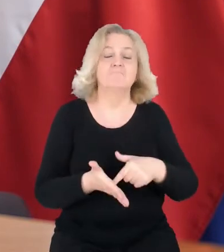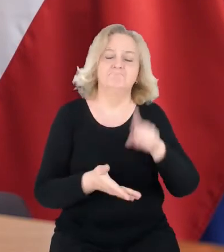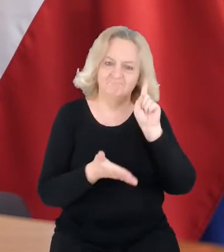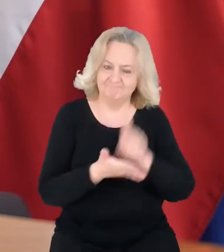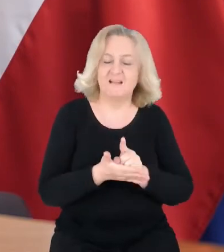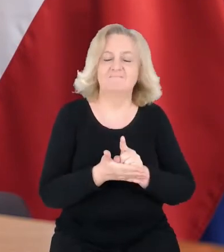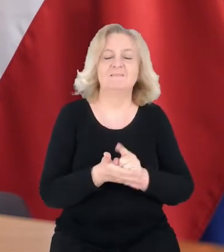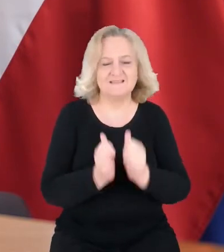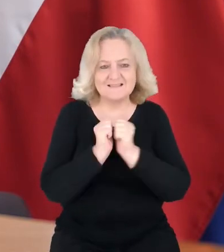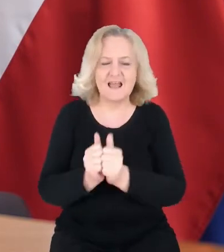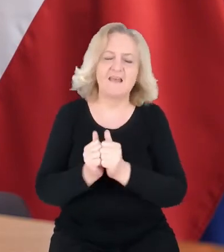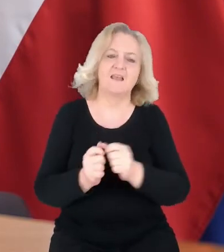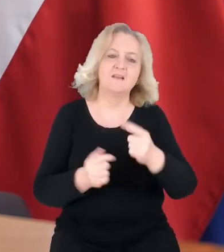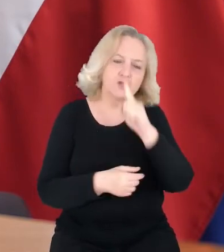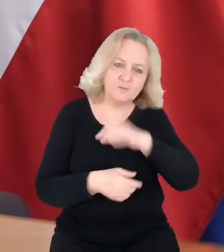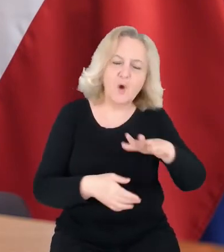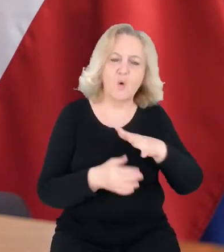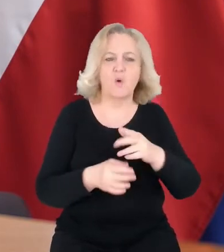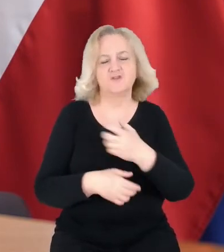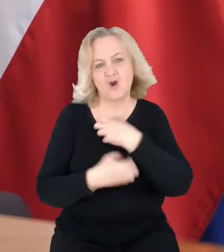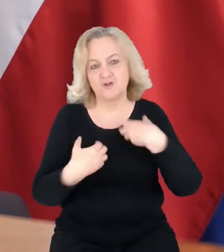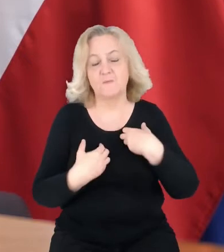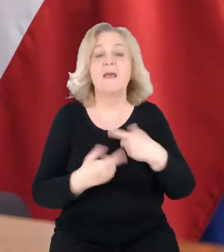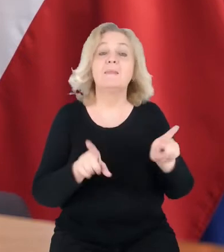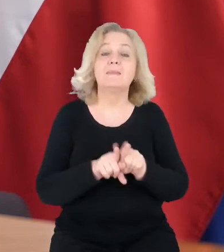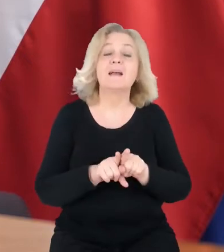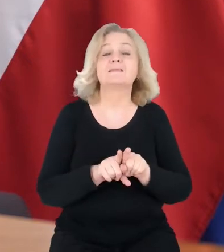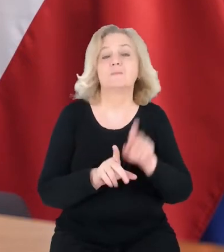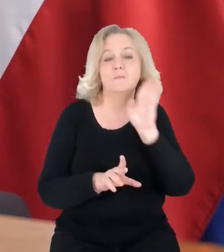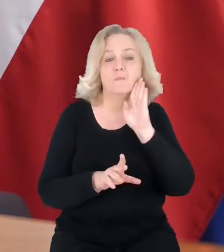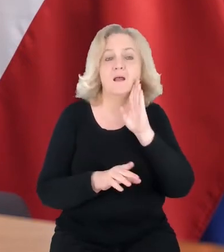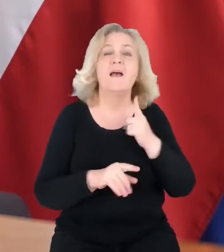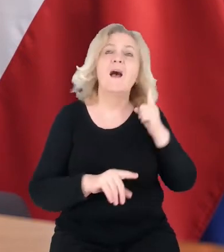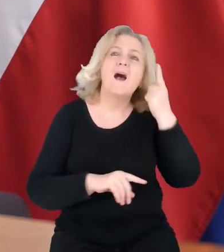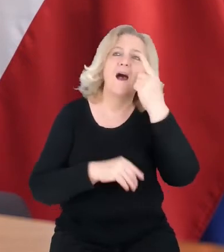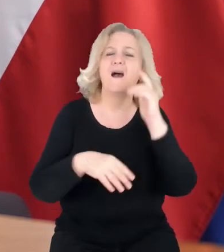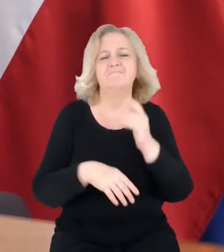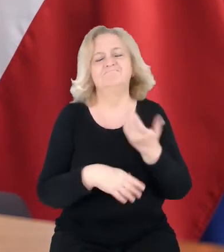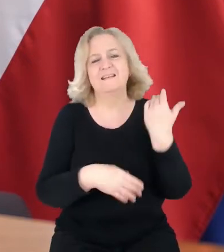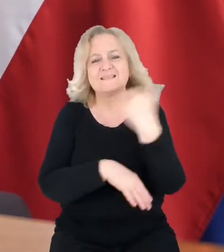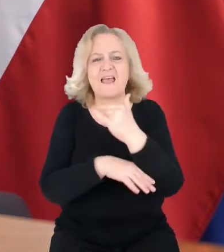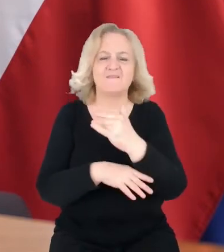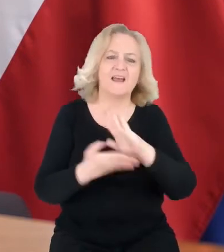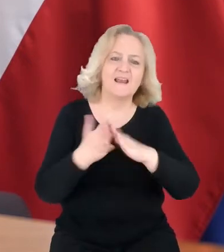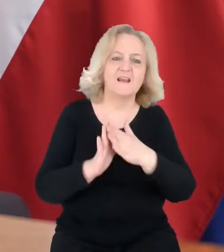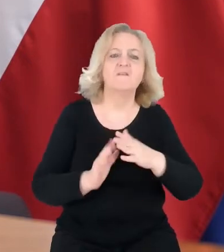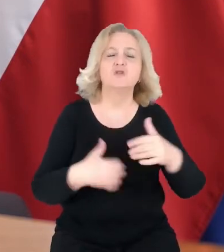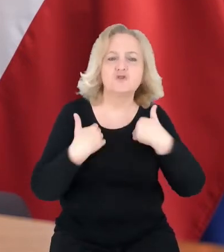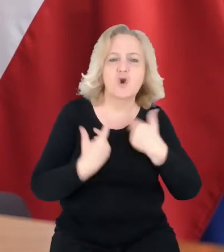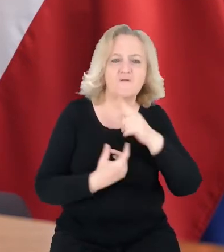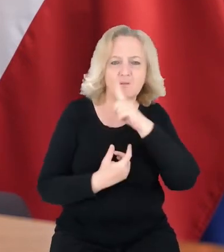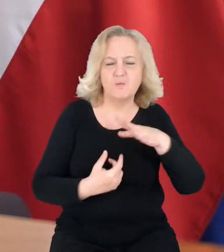społecznym i gospodarczym, a także uniezależnić się nam od dalekich rynków zewnętrznych, między innymi w obszarze zdrowia